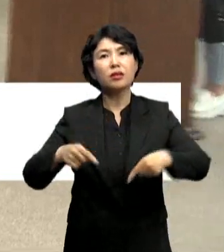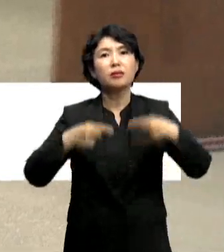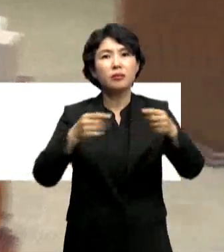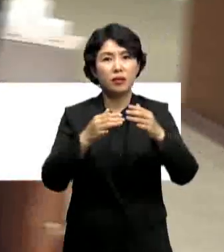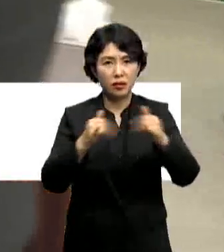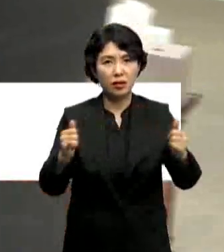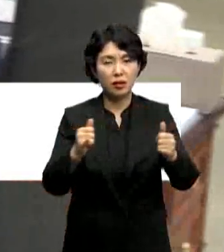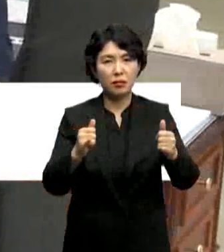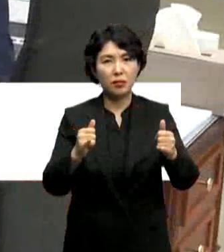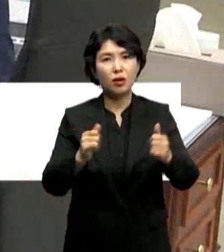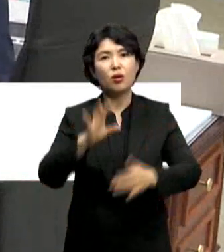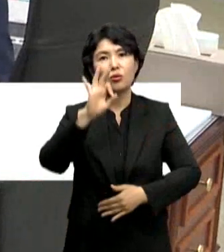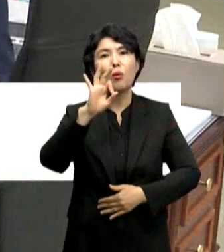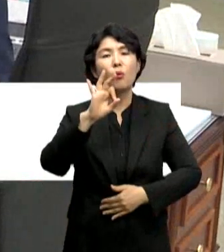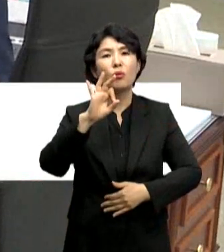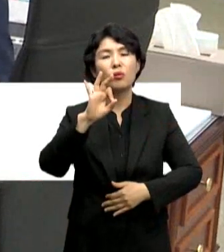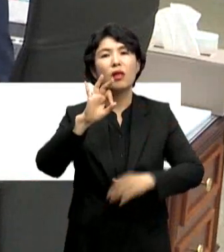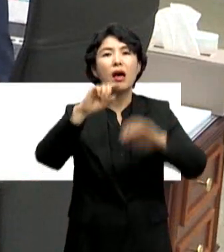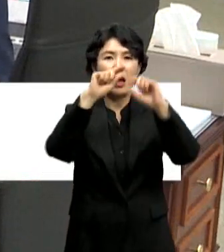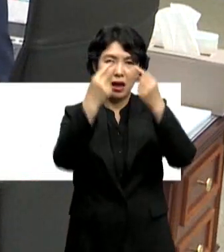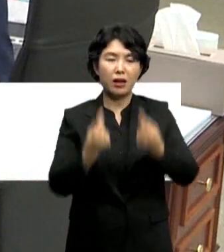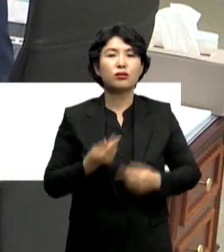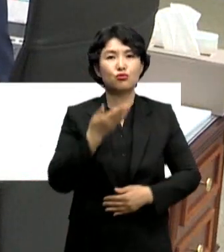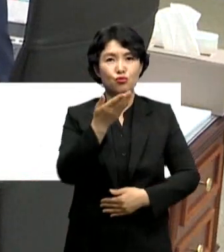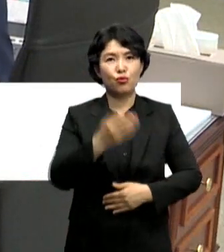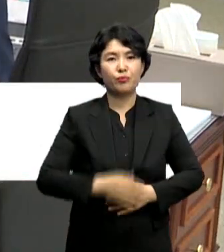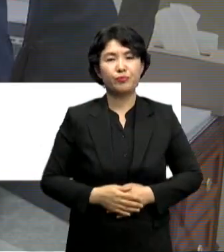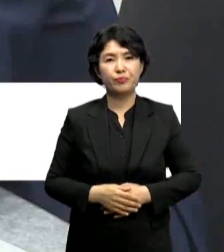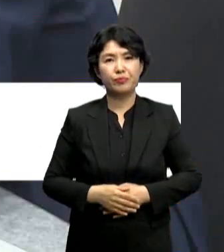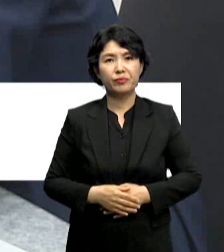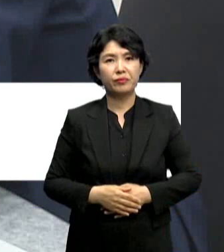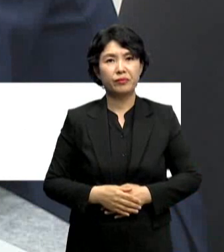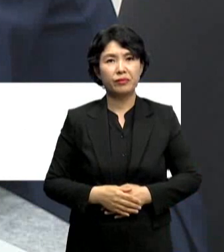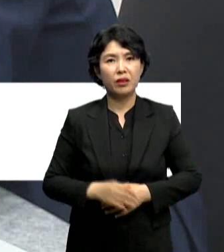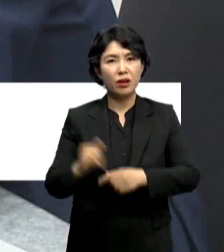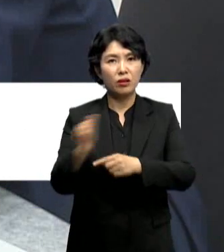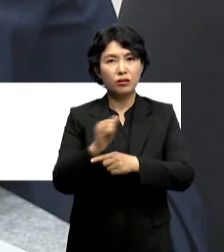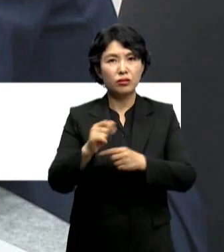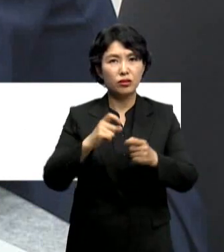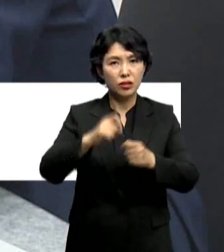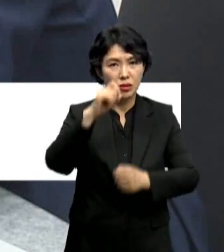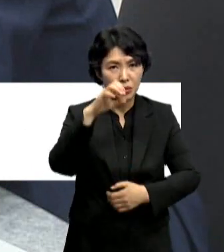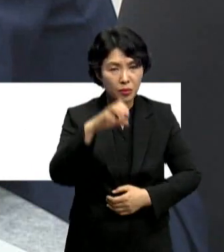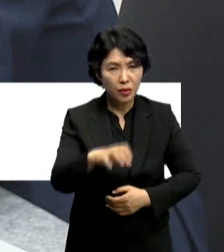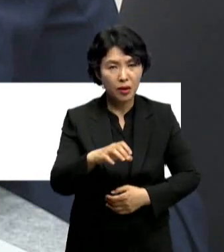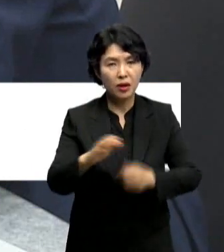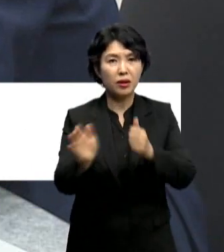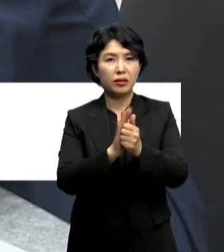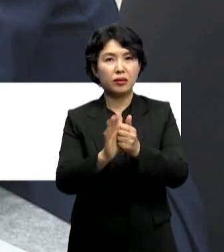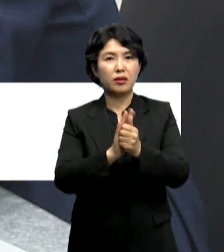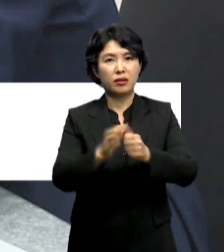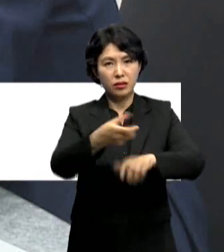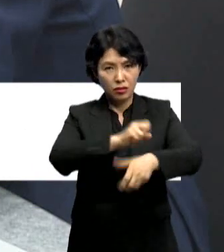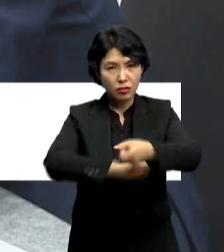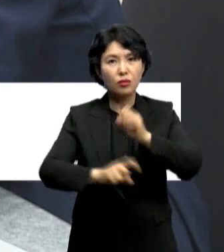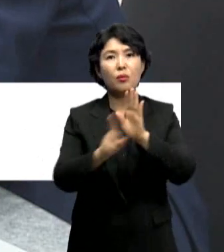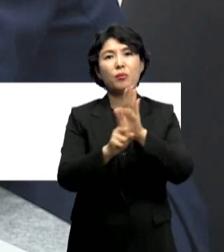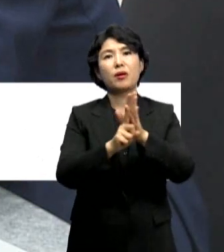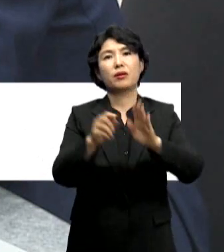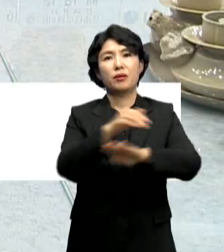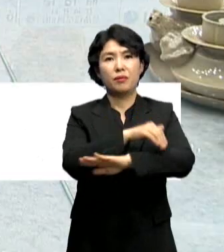혜택을 제공합니다. 연수구는 6.25 참전 유공자회 연수구 지회에 혜택 내용을 적극 홍보할